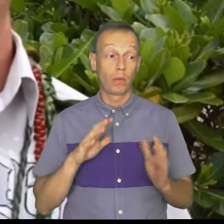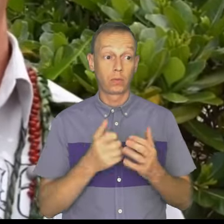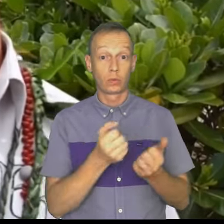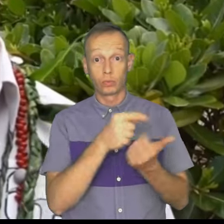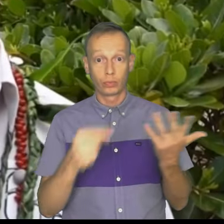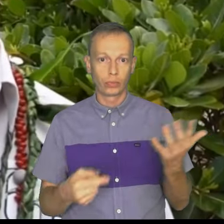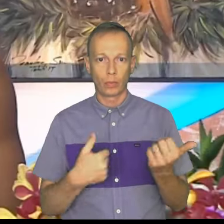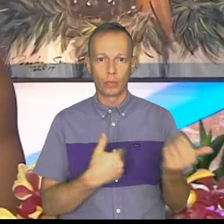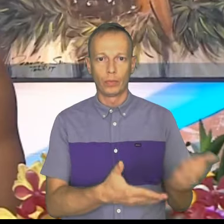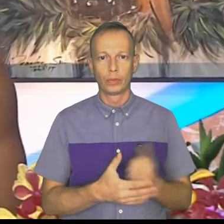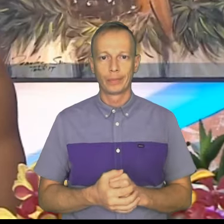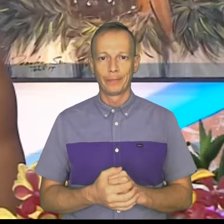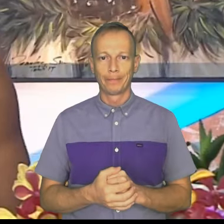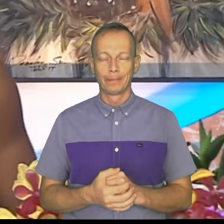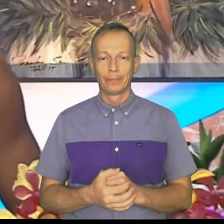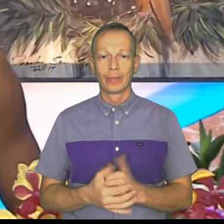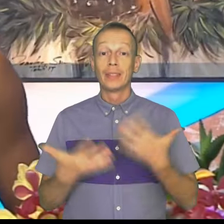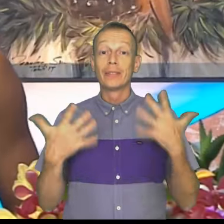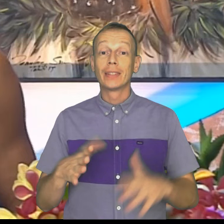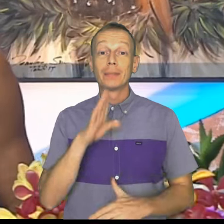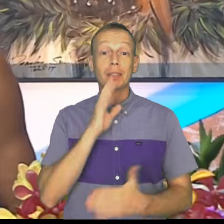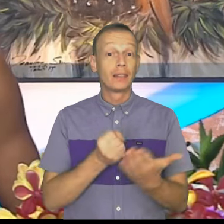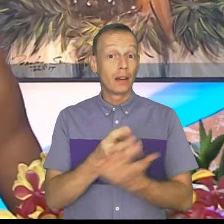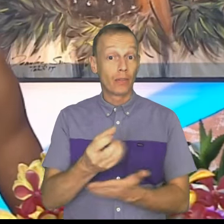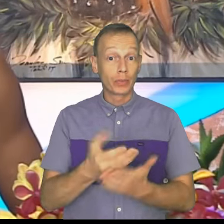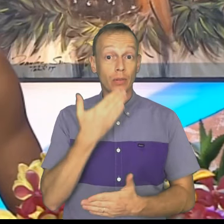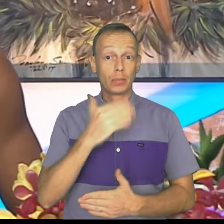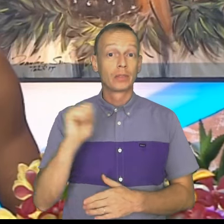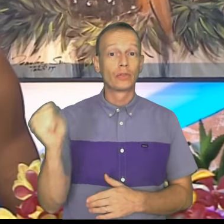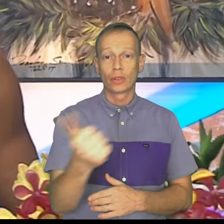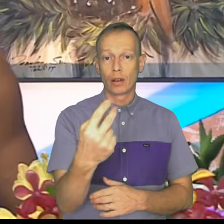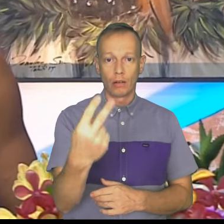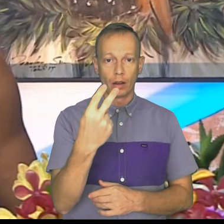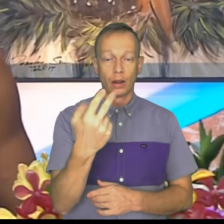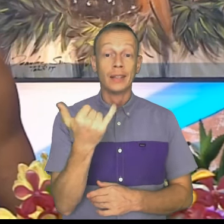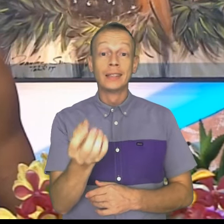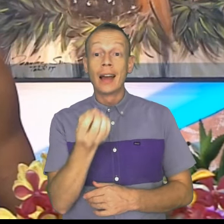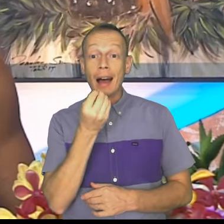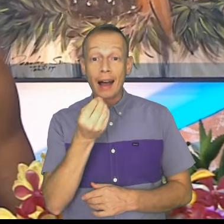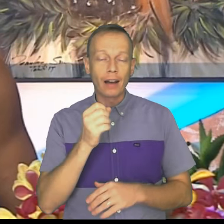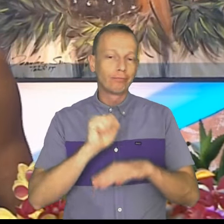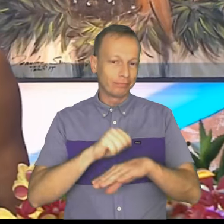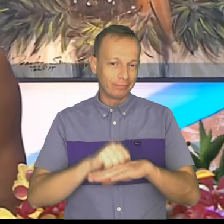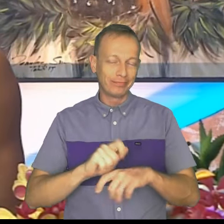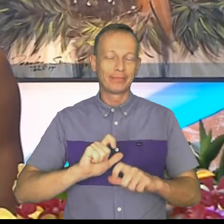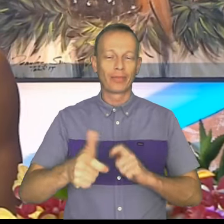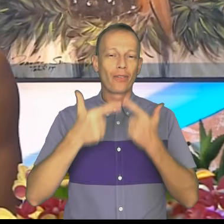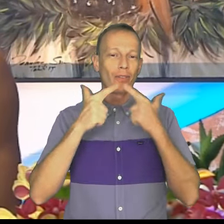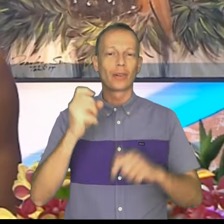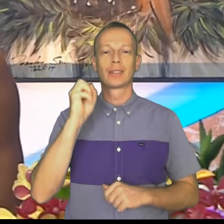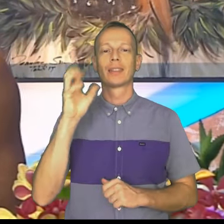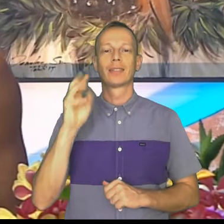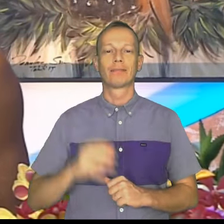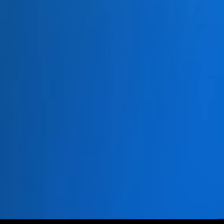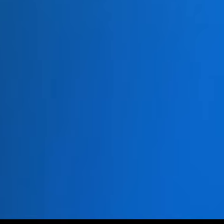que nous dispensons. Voilà, c'est la fin de ce flash. Merci de l'avoir suivi. Si vous êtes à table, bon appétit. A tout de suite pour votre journal Henri